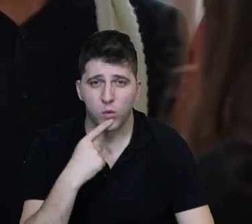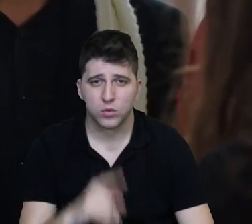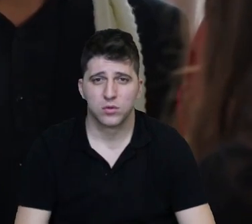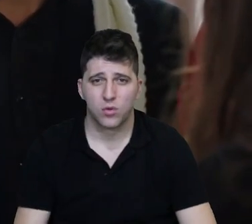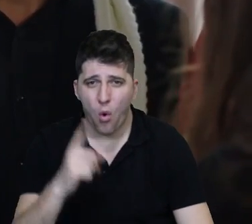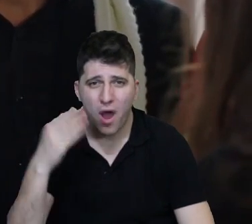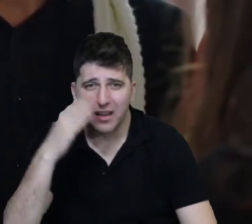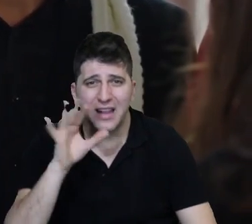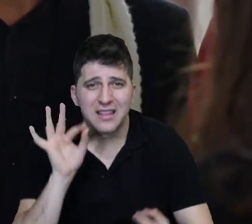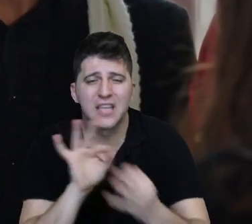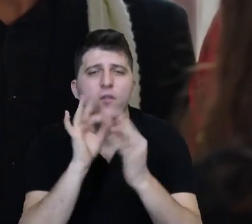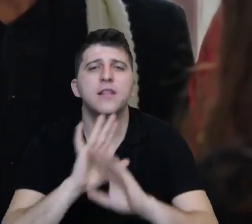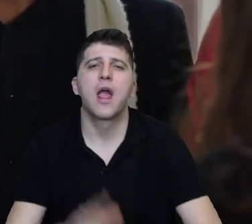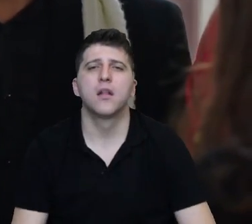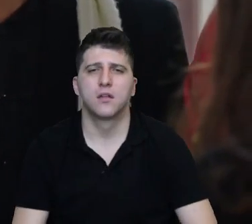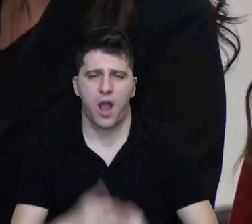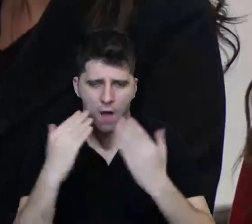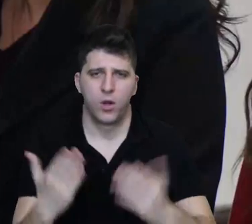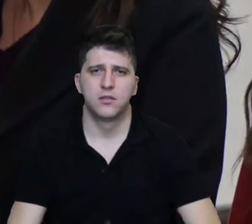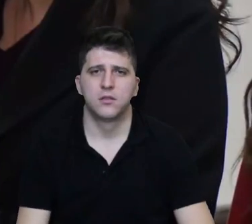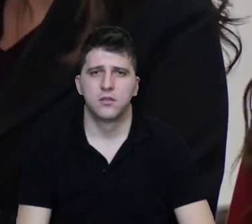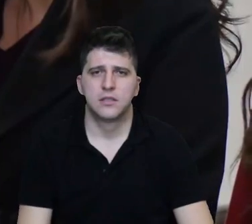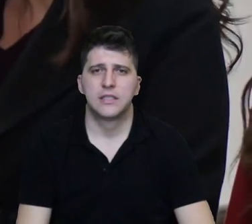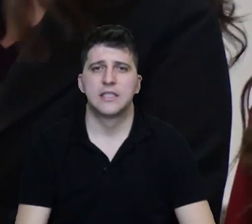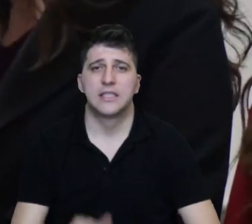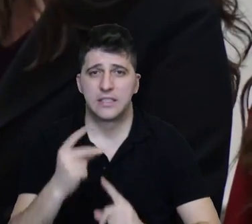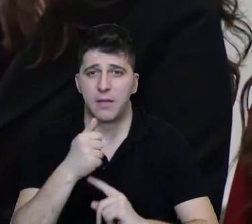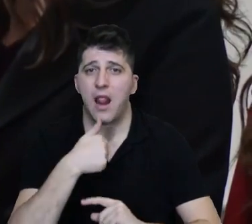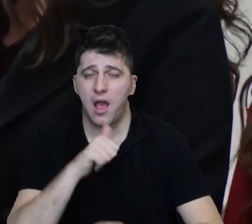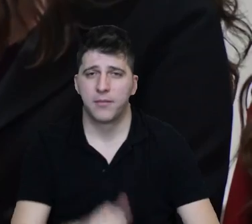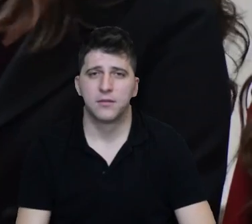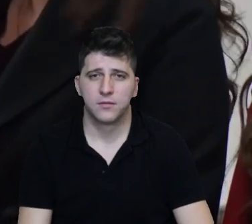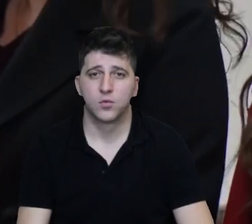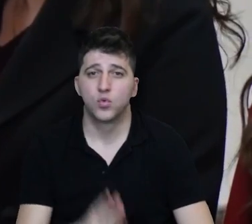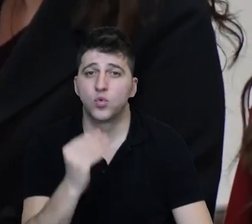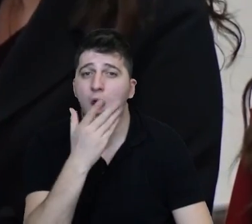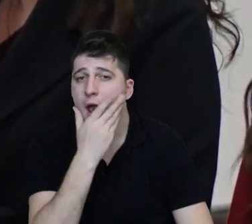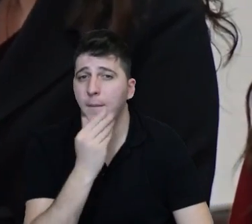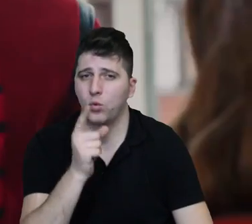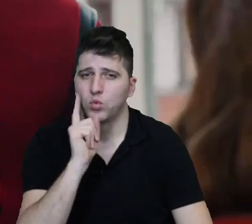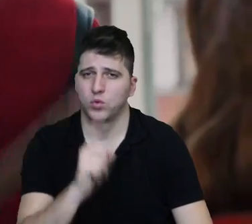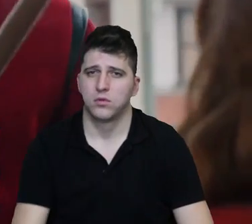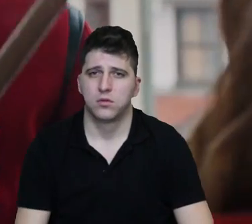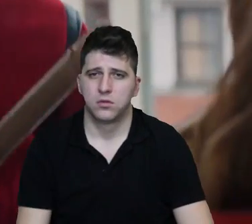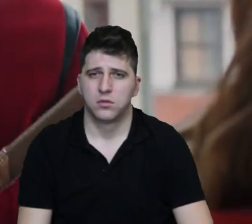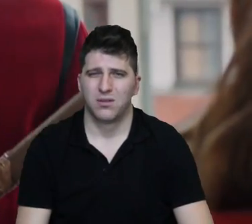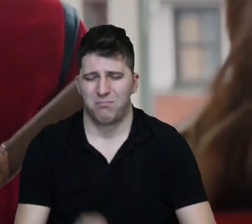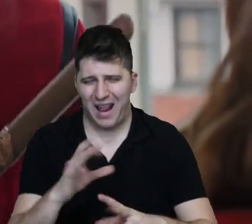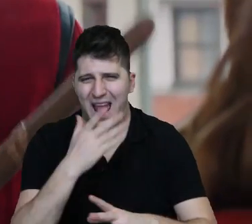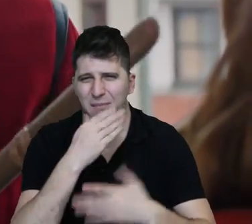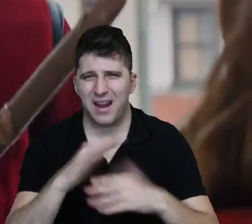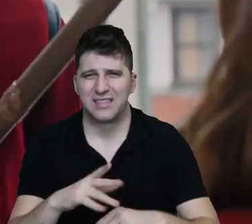Orada bulunmanız tesadüf değil. Kabul edin bunu. İsmail abi, çok ayıp ediyorsun ama. Bırakın şimdi